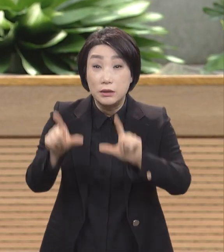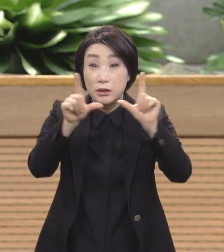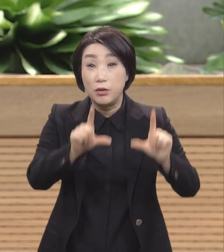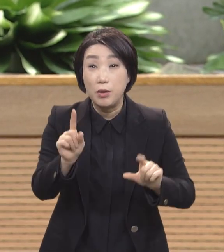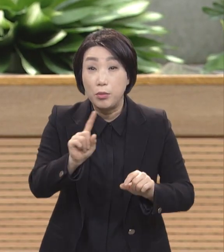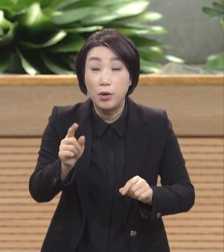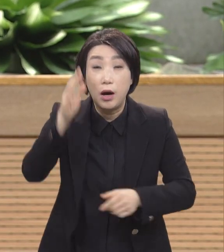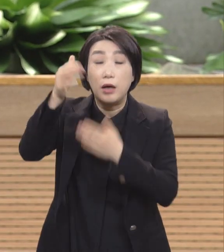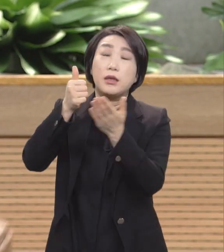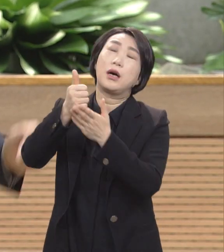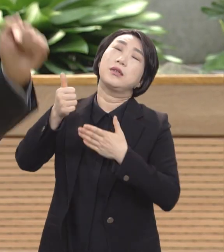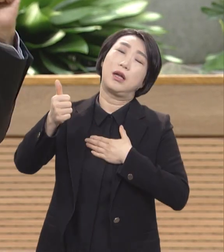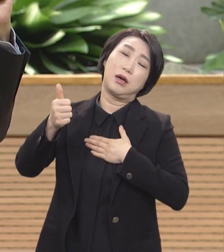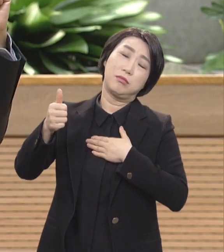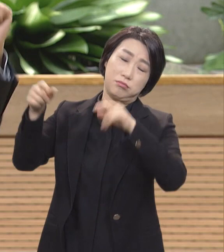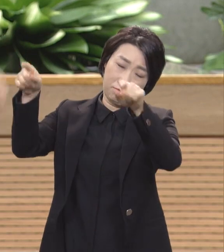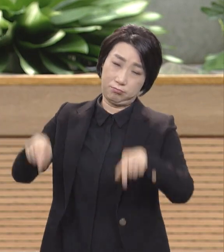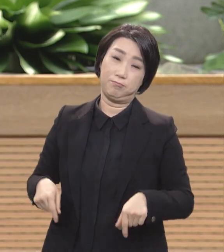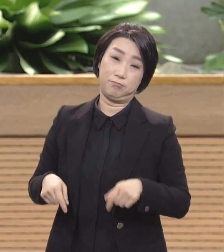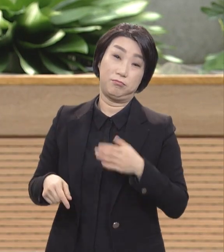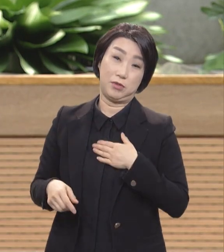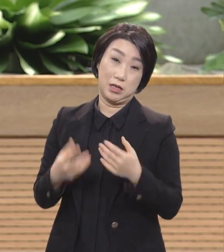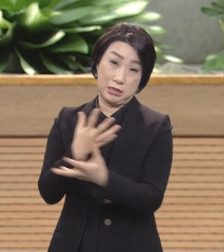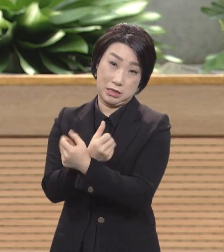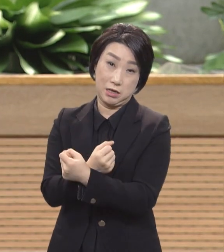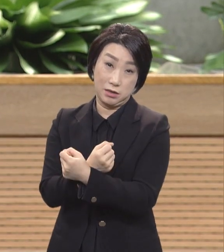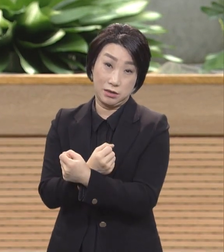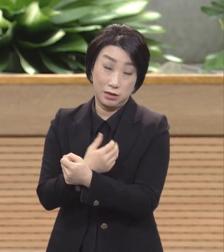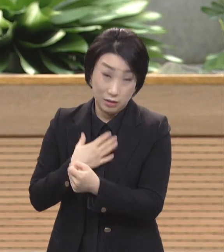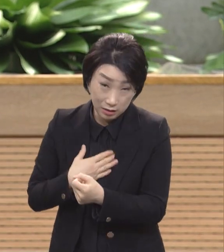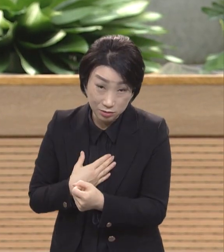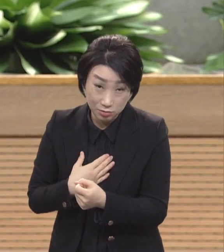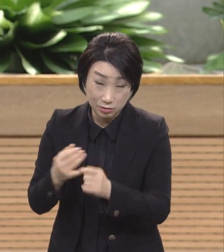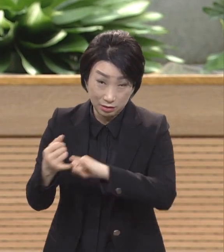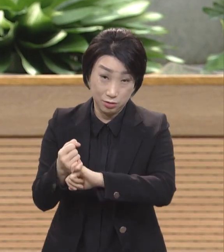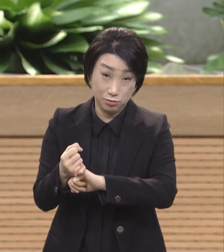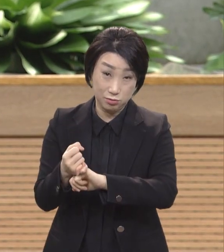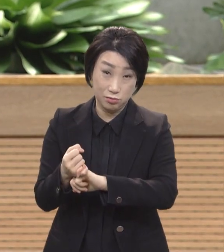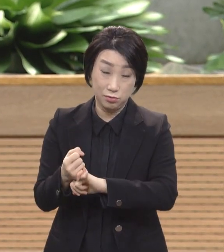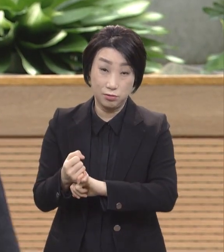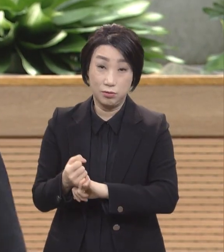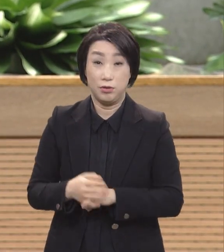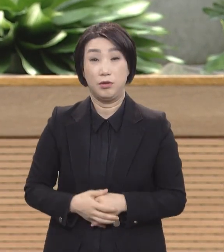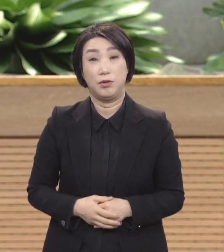신앙생활은 하나님과 나와의 계약적 약속입니다. 약속.